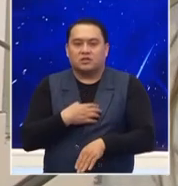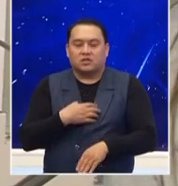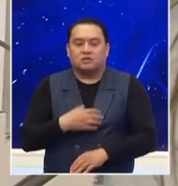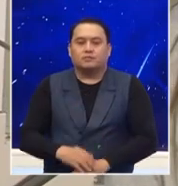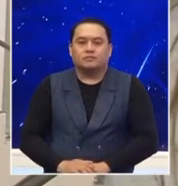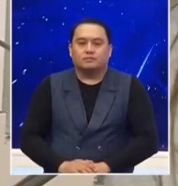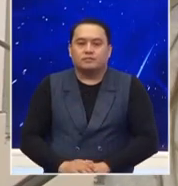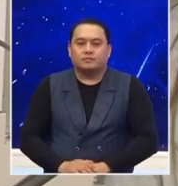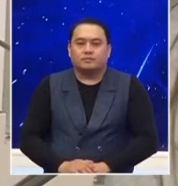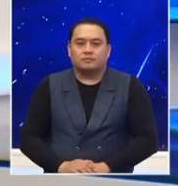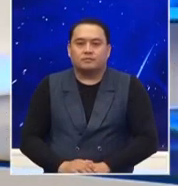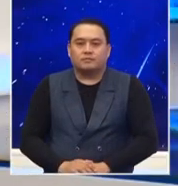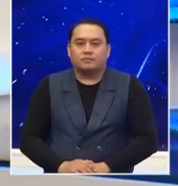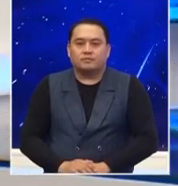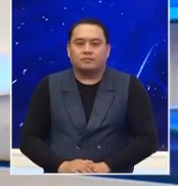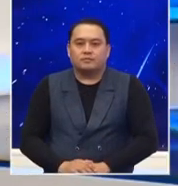качеств человека.